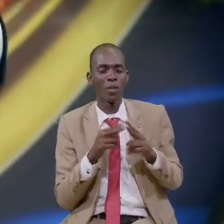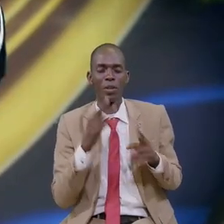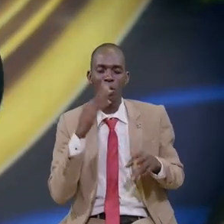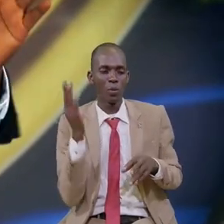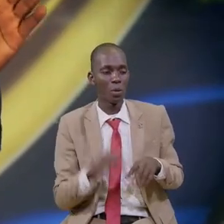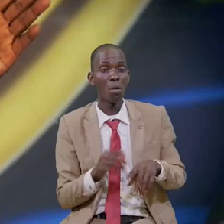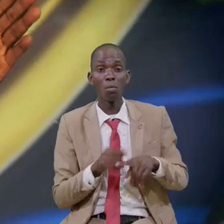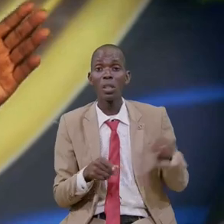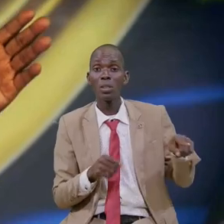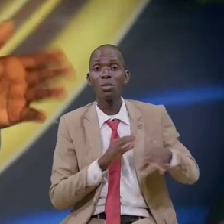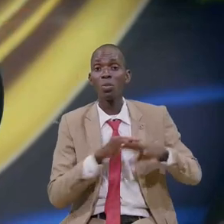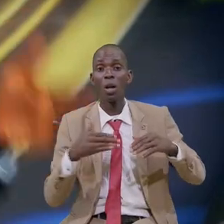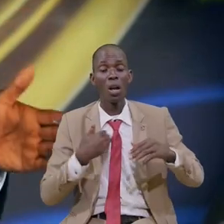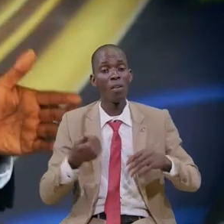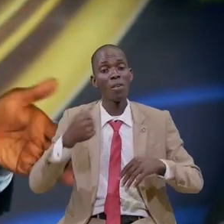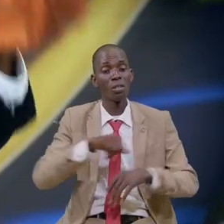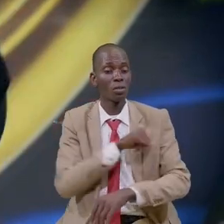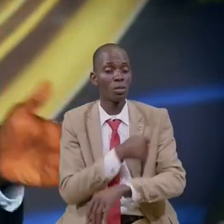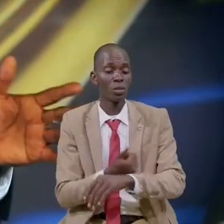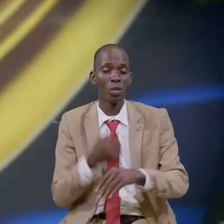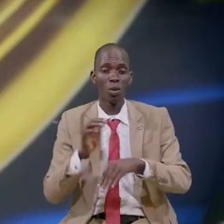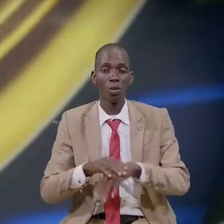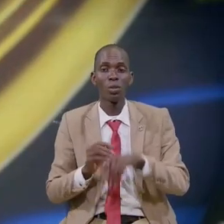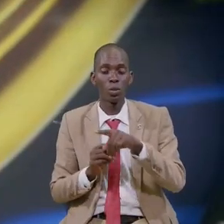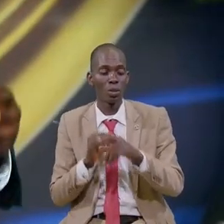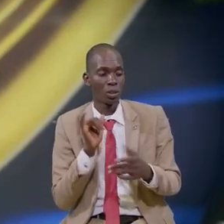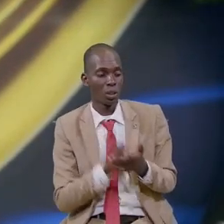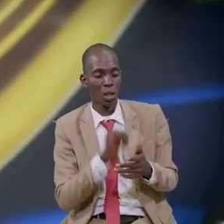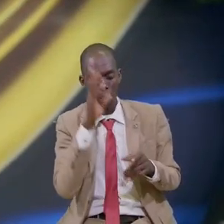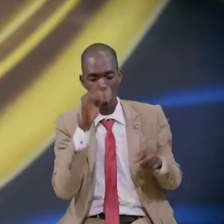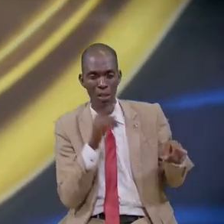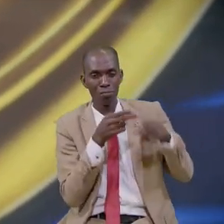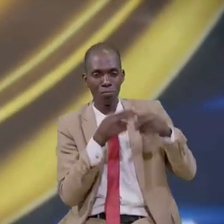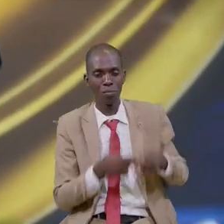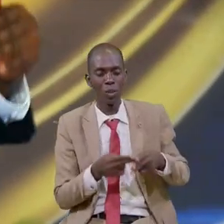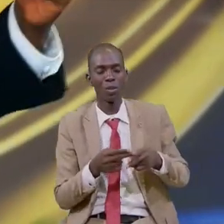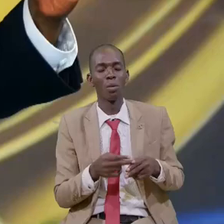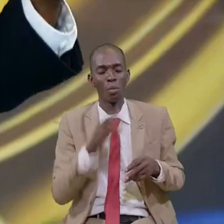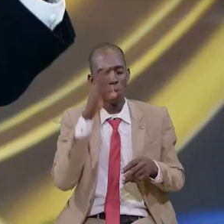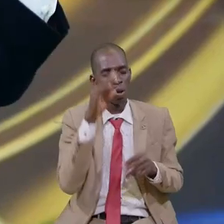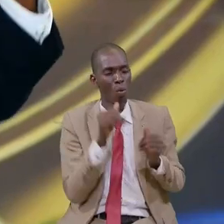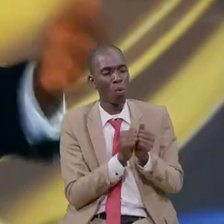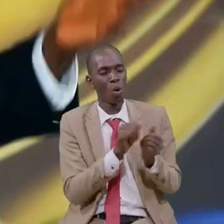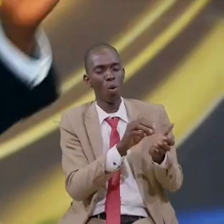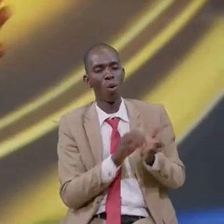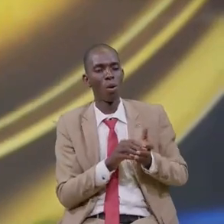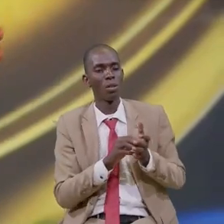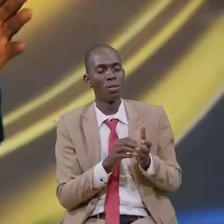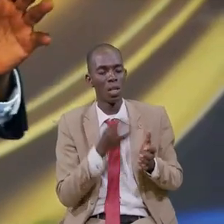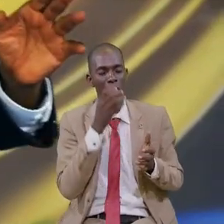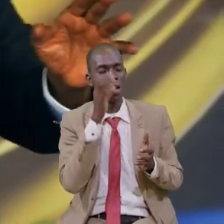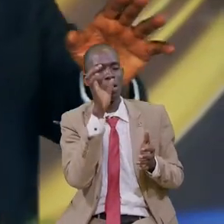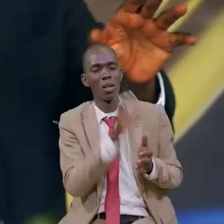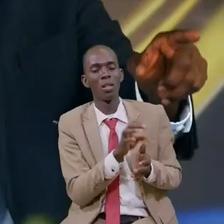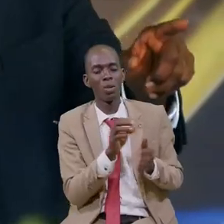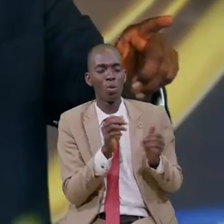d'autorité sur toi. Cet homme. Avec sa malédiction, avec sa montagne, avec son mur